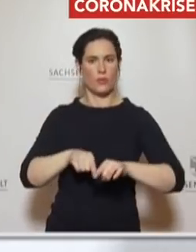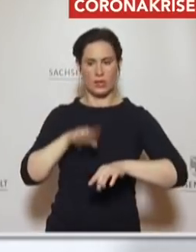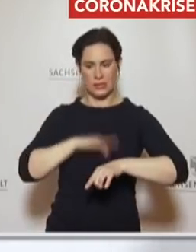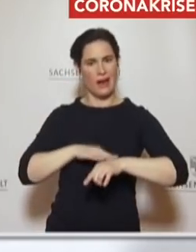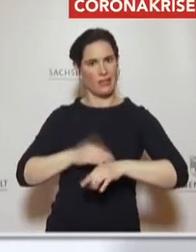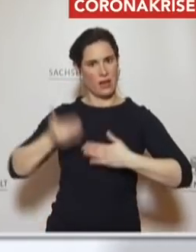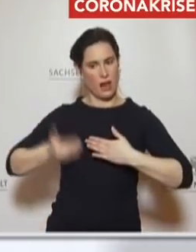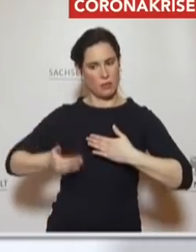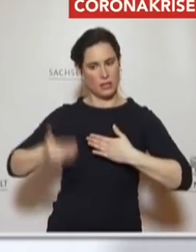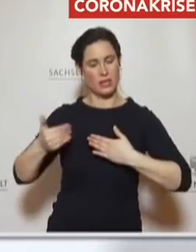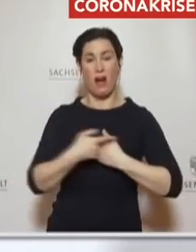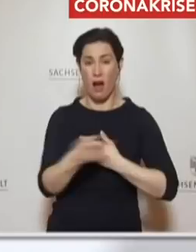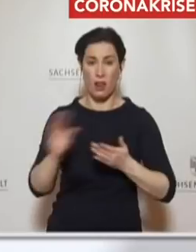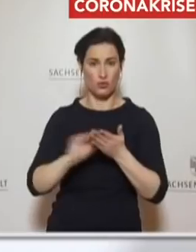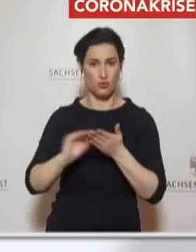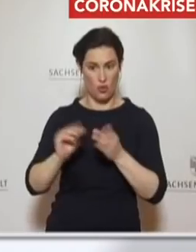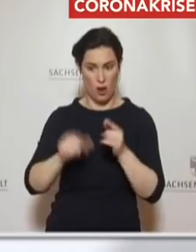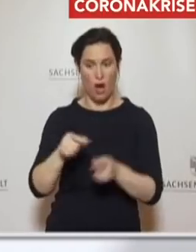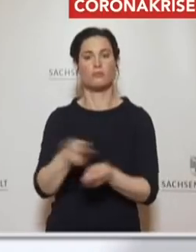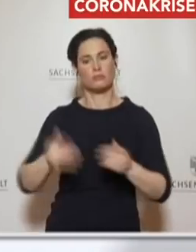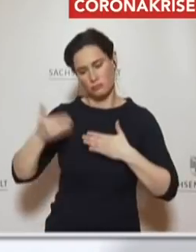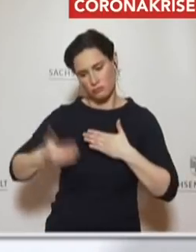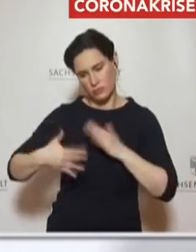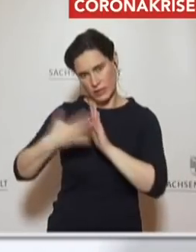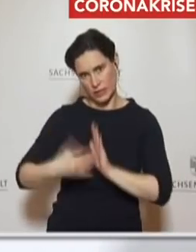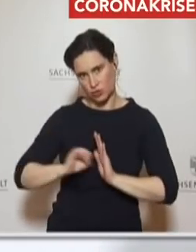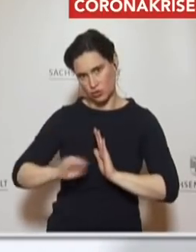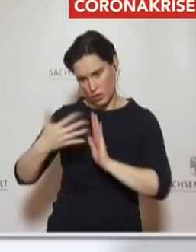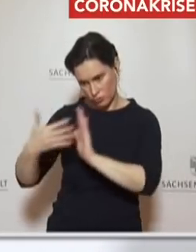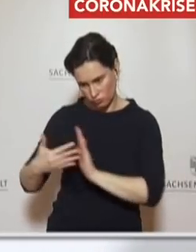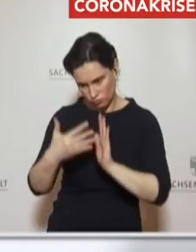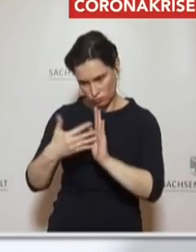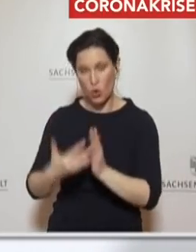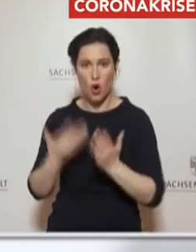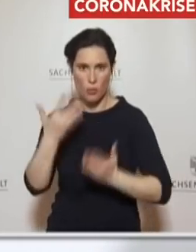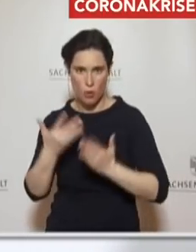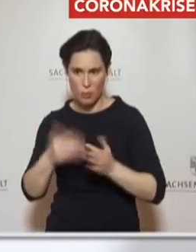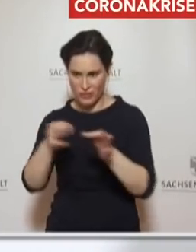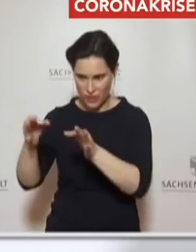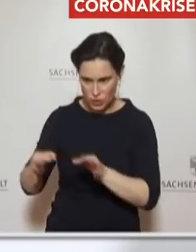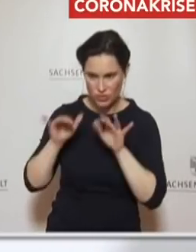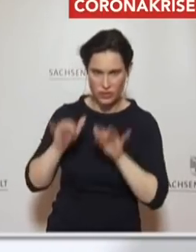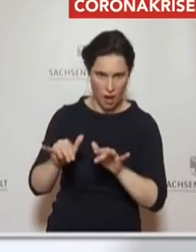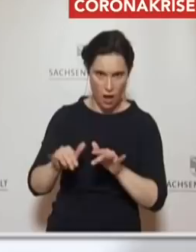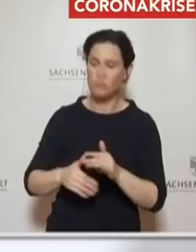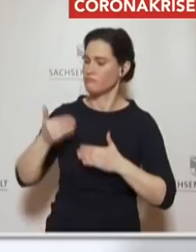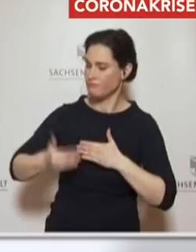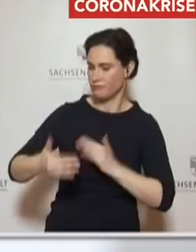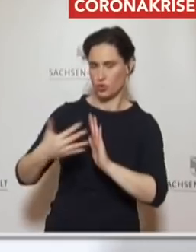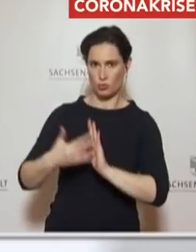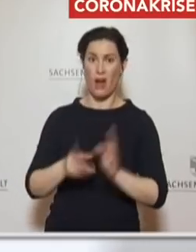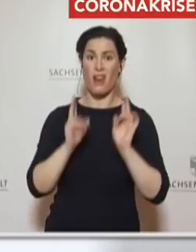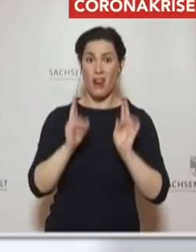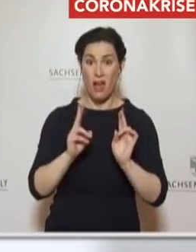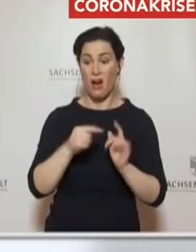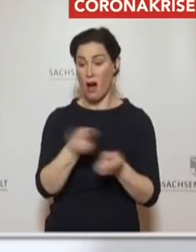Zeittakt alle Schülerinnen und Schüler regelmäßig getestet und damit also auch überprüft werden und die Lehrerinnen und